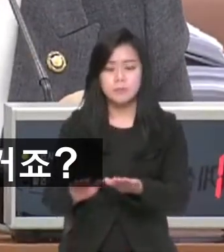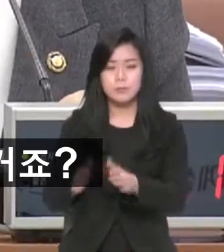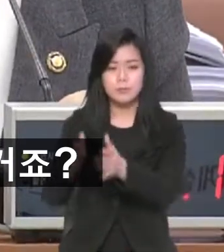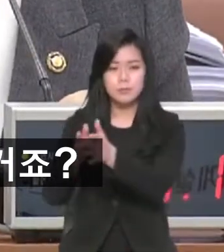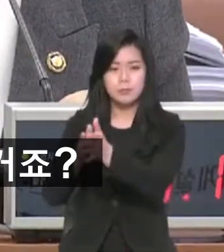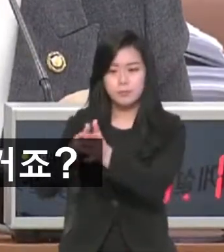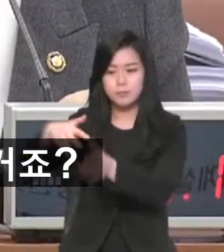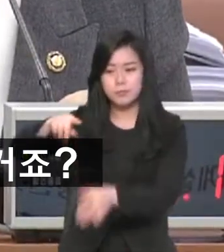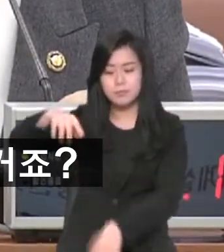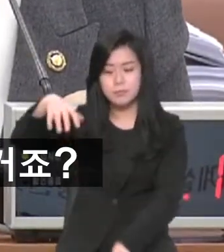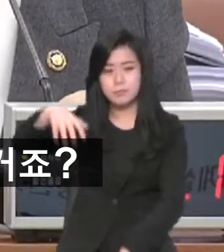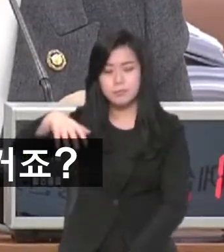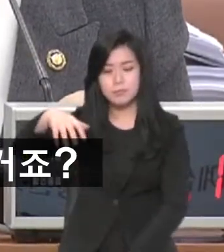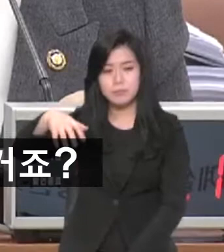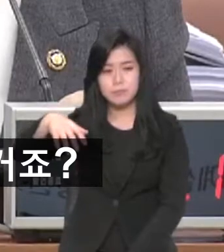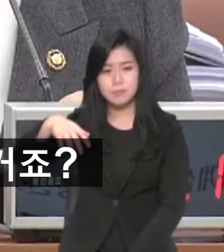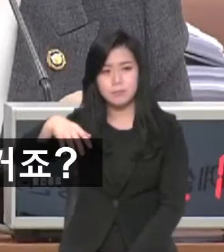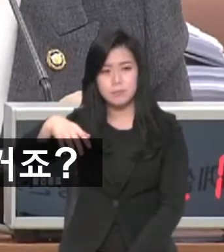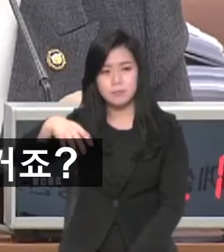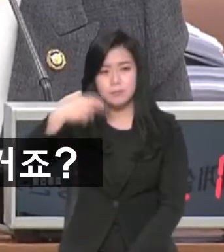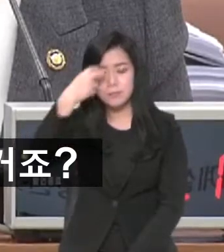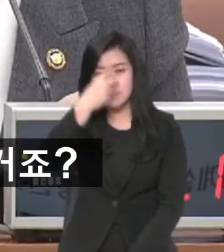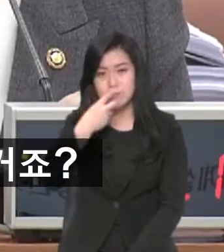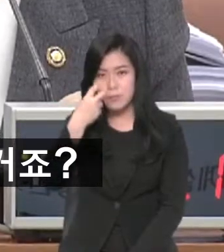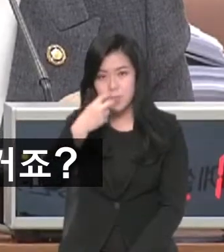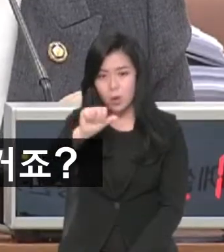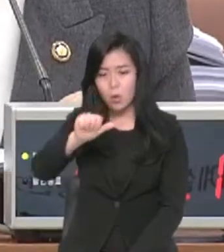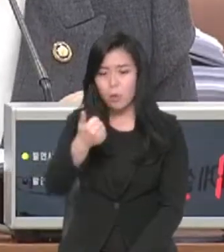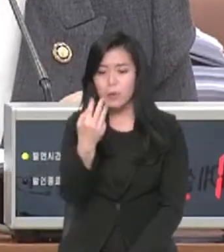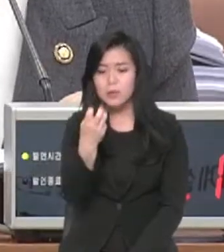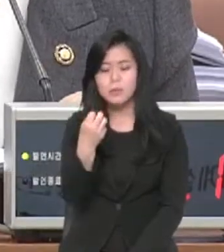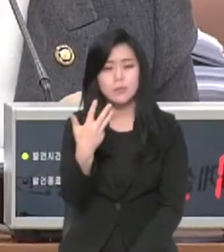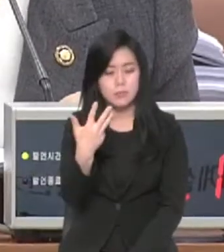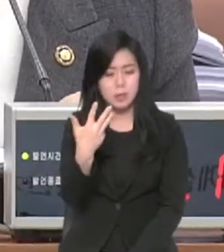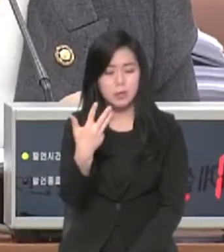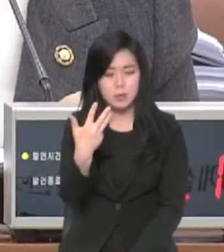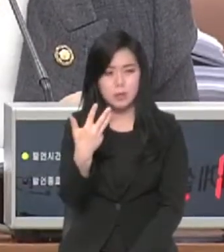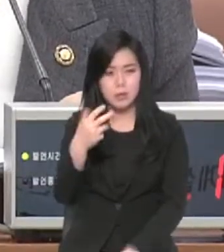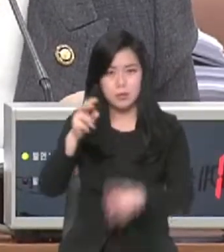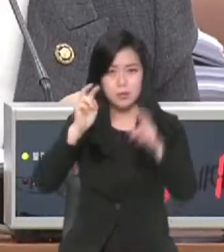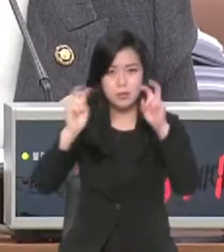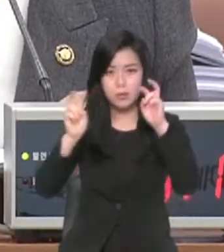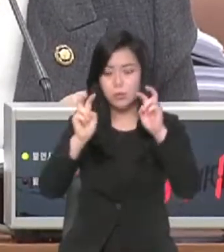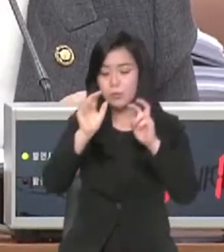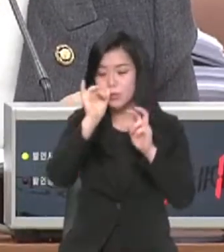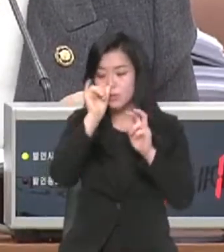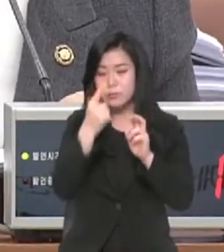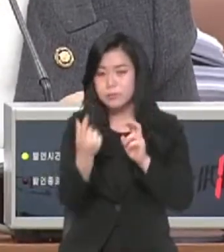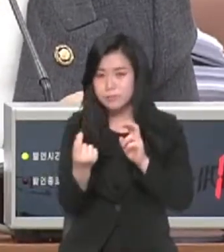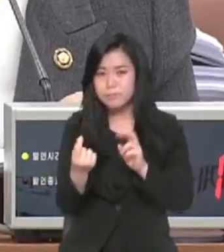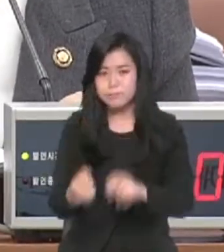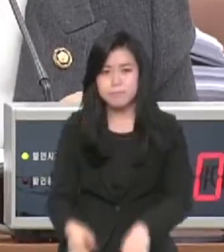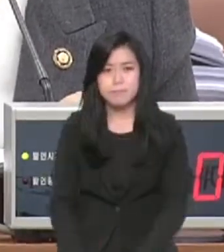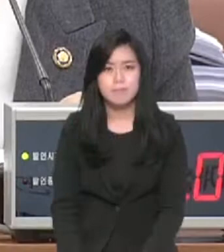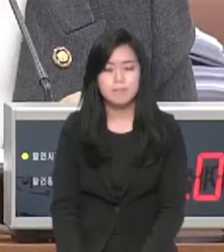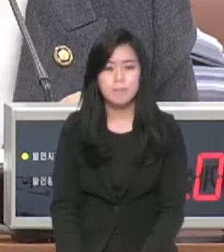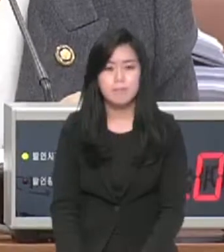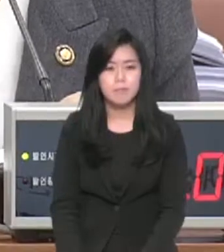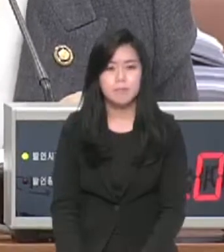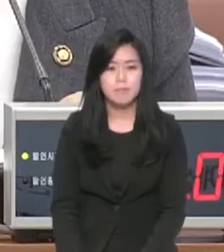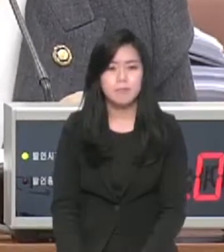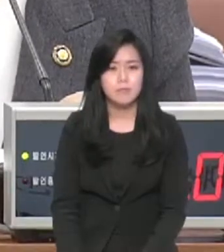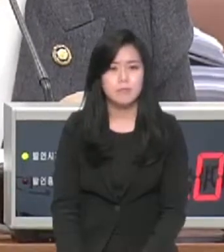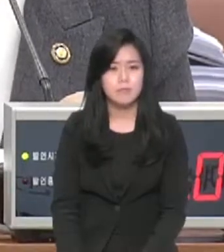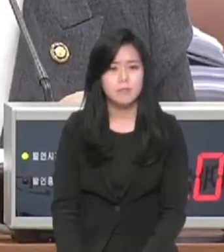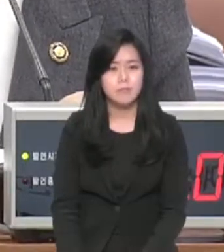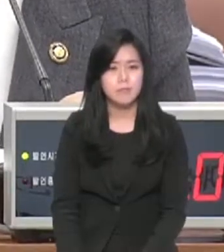식약처에서 보는 것은 538개 업체 정도가 있는 거죠. 보건용 식약처 산하에서는 이걸